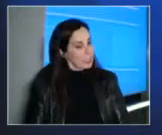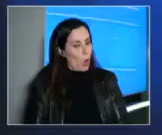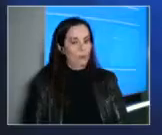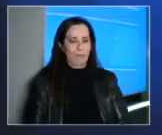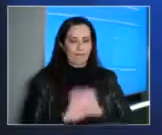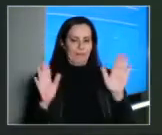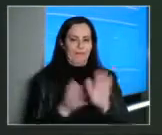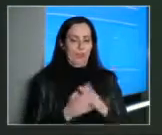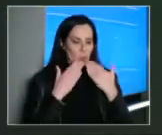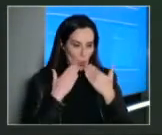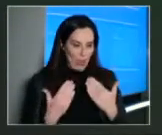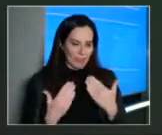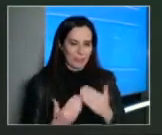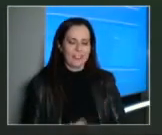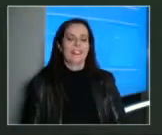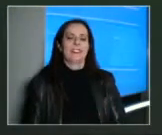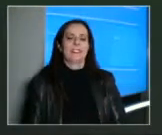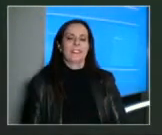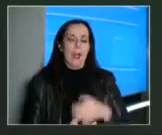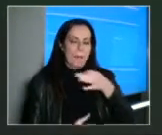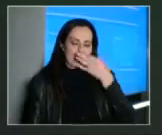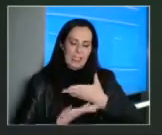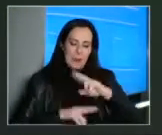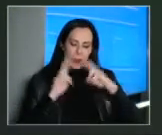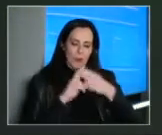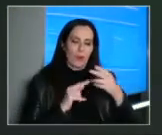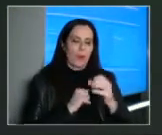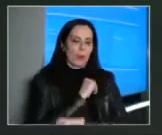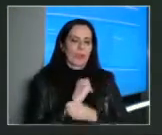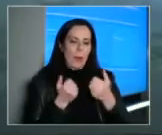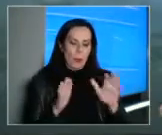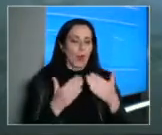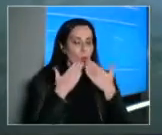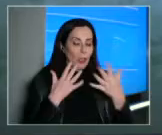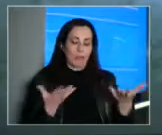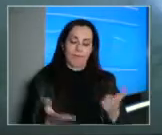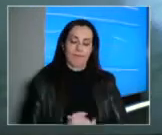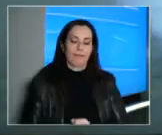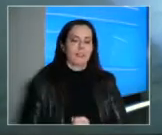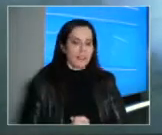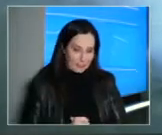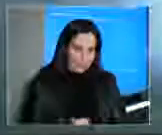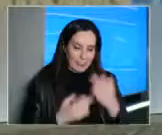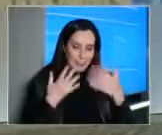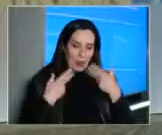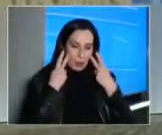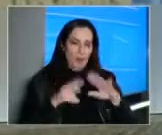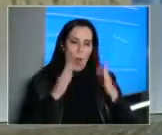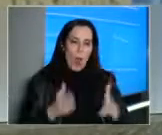אז תודה שרון לוזון, מרצה ליחסים בינלאומיים מהאוניברסיטה הפתוחה. מקווה לראות אותך שוב כאן